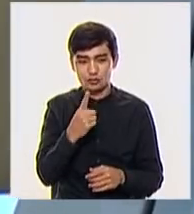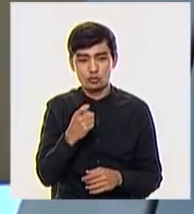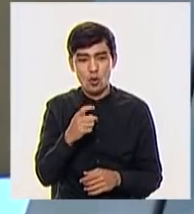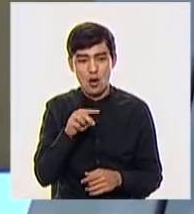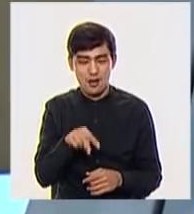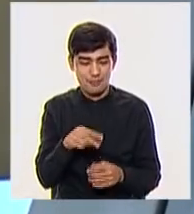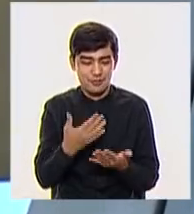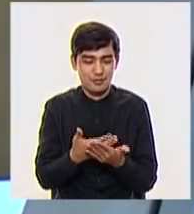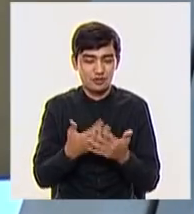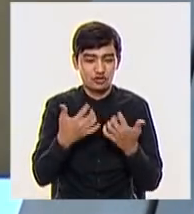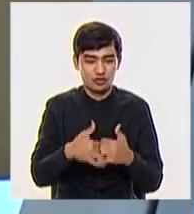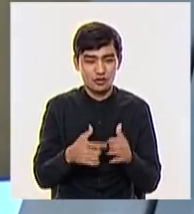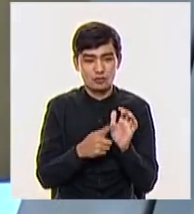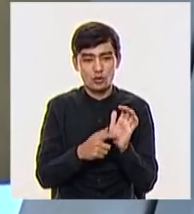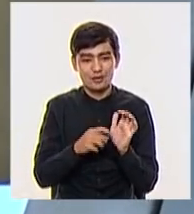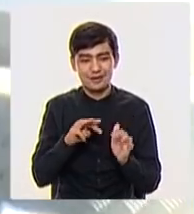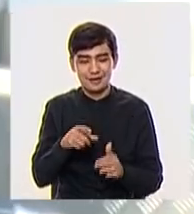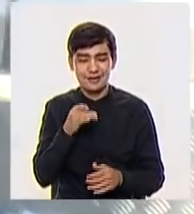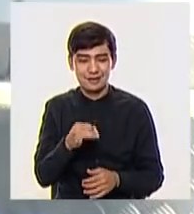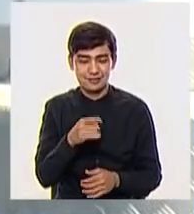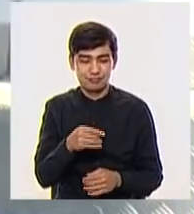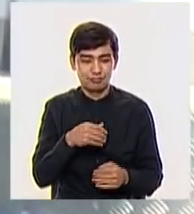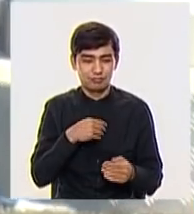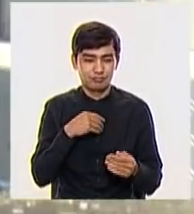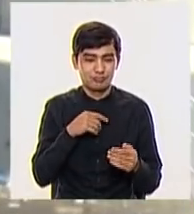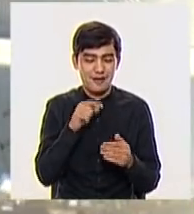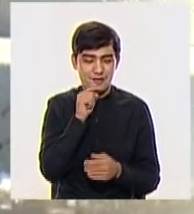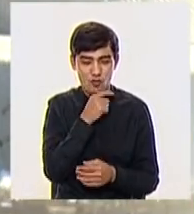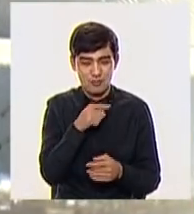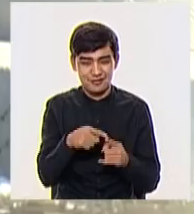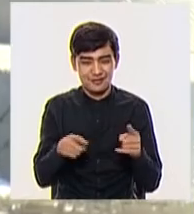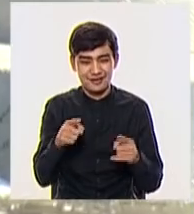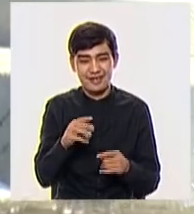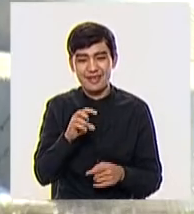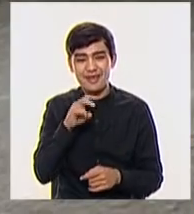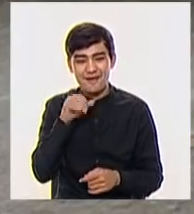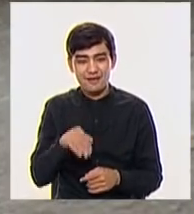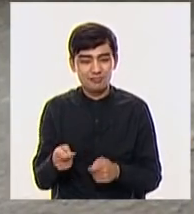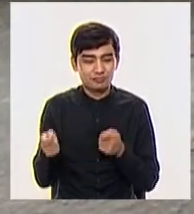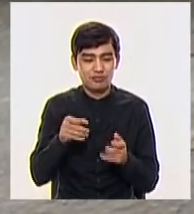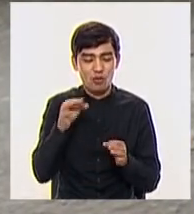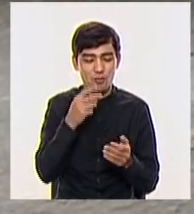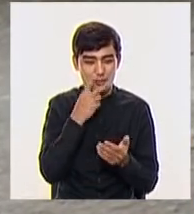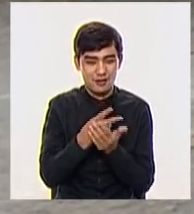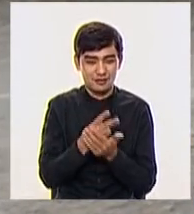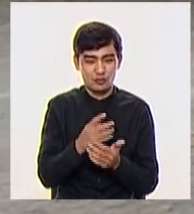деп есептесек, 700 теңге шығады. Бұл қалтаны қақпайды, ал экономикамыздағы мұнайдан келетін инфляцияның көрсеткіші тек